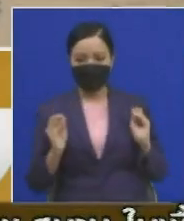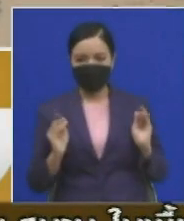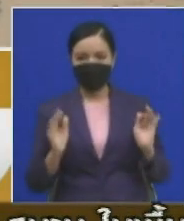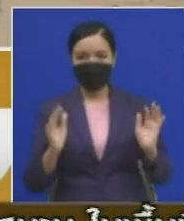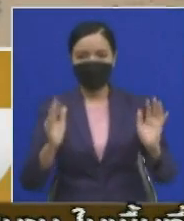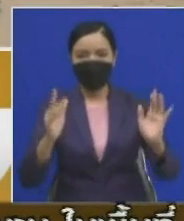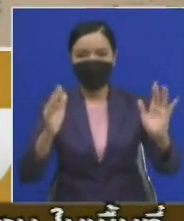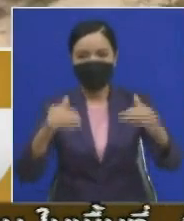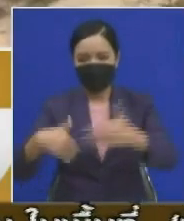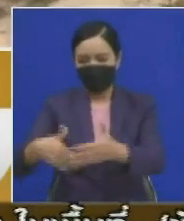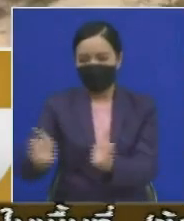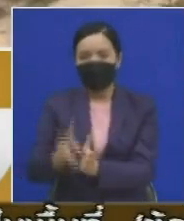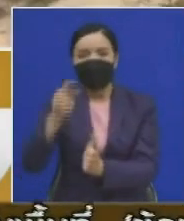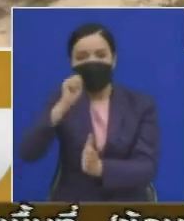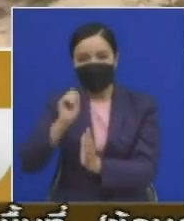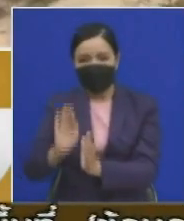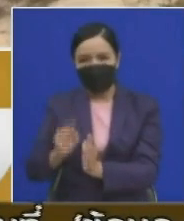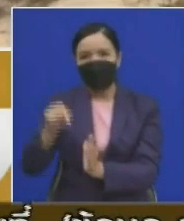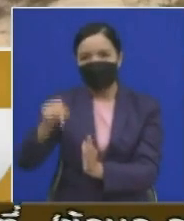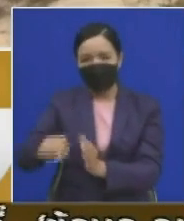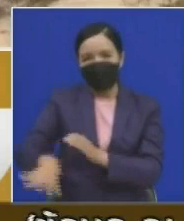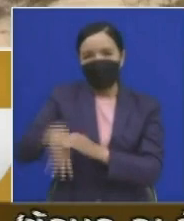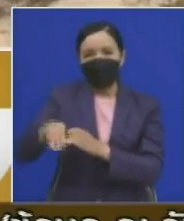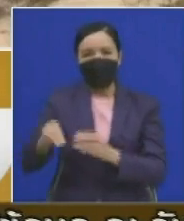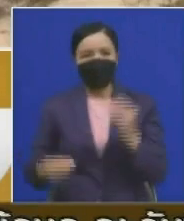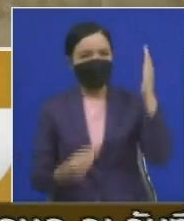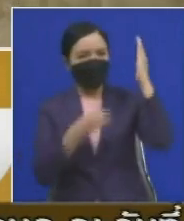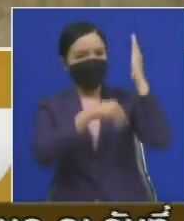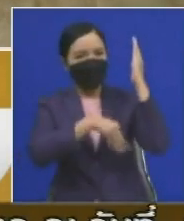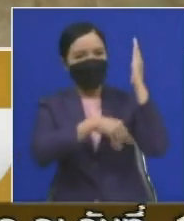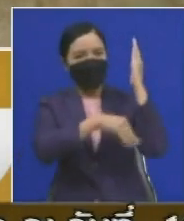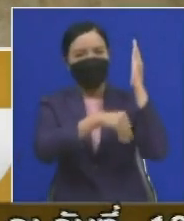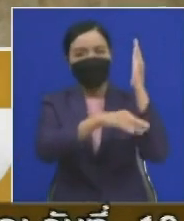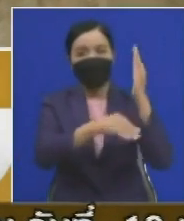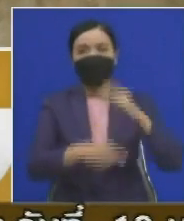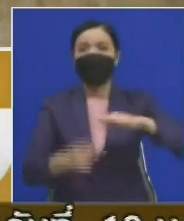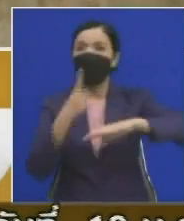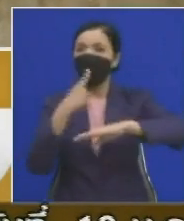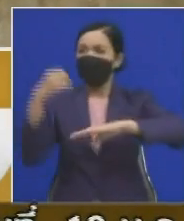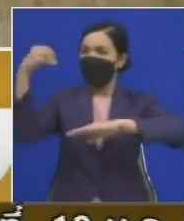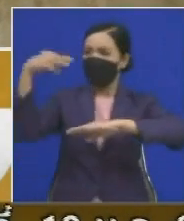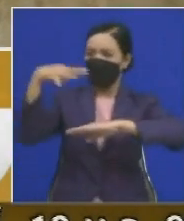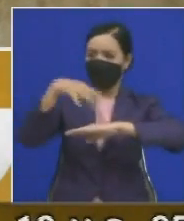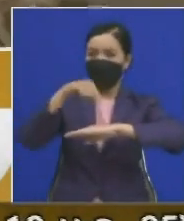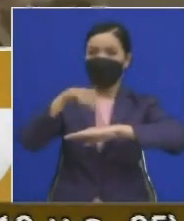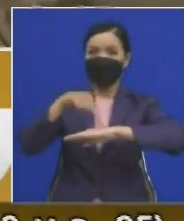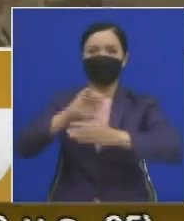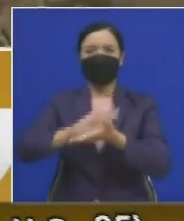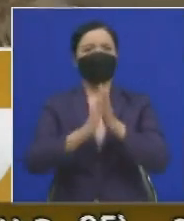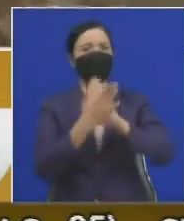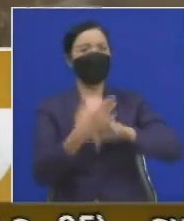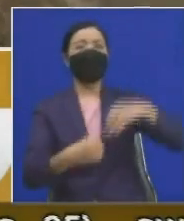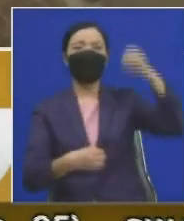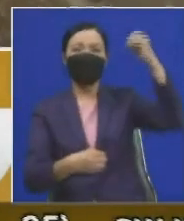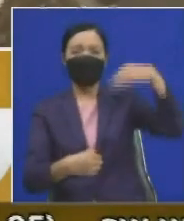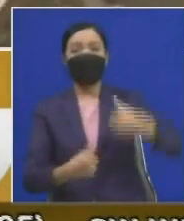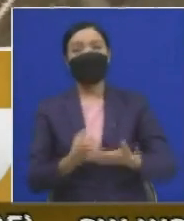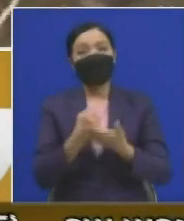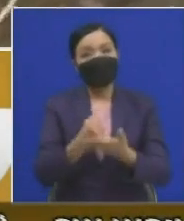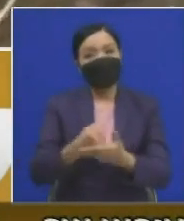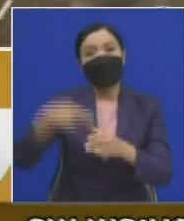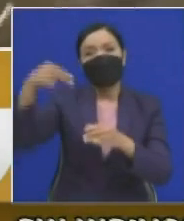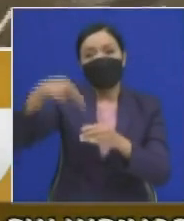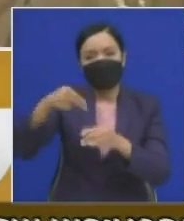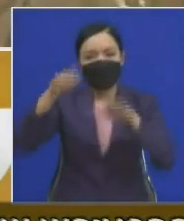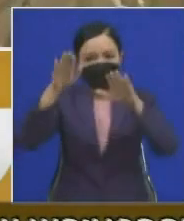้วกเป็พลังงานทเป็มมากคาดว่าสถานีไฟ้าพลังงานแสงอาทิ์หรอวโลาเซ์เหล่านี้นะคะจะลดการใช้น้มน